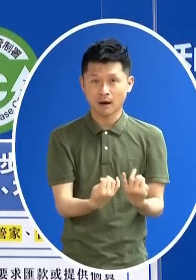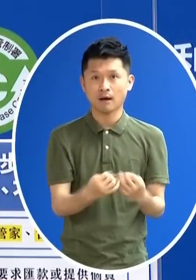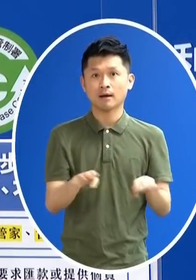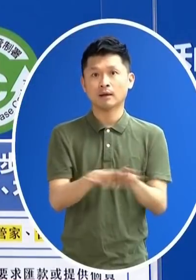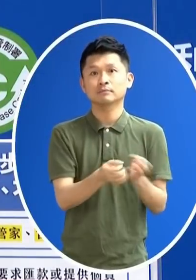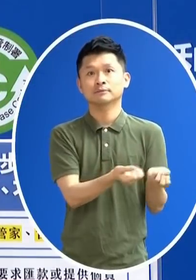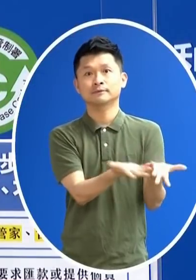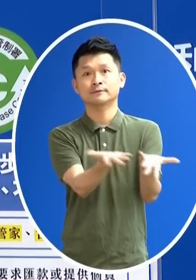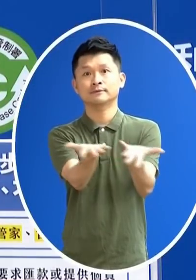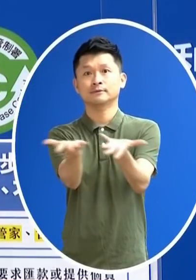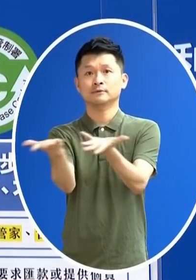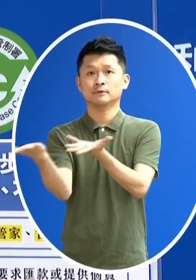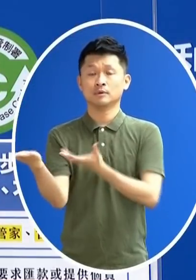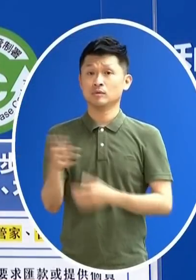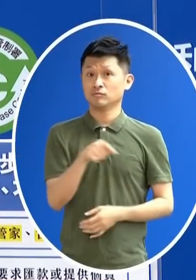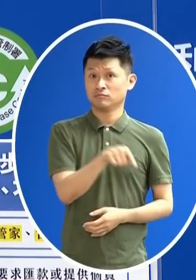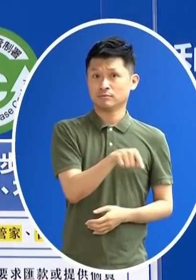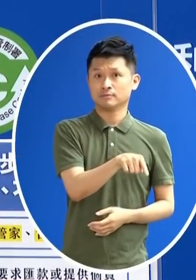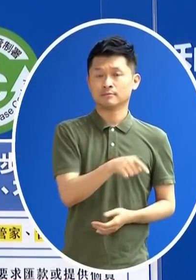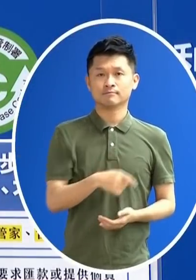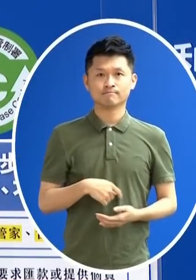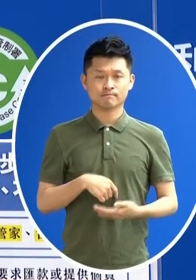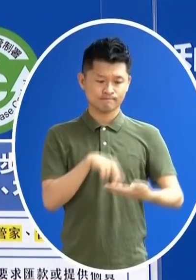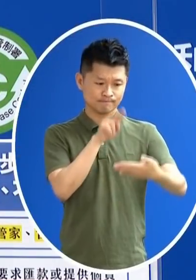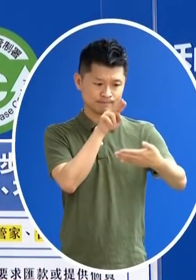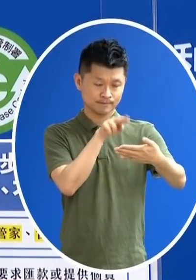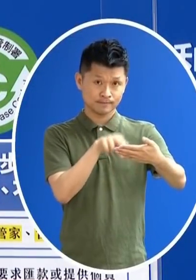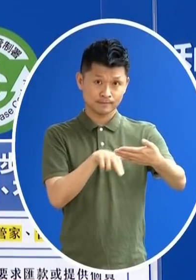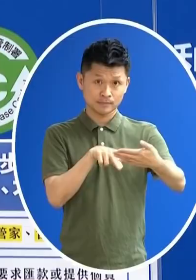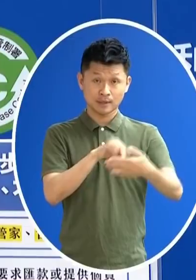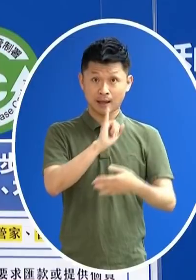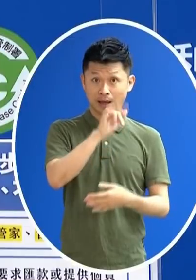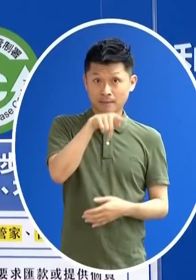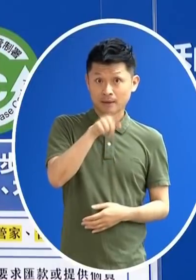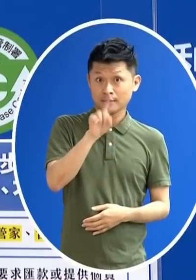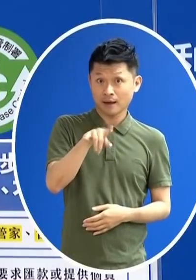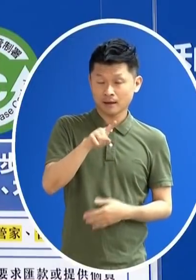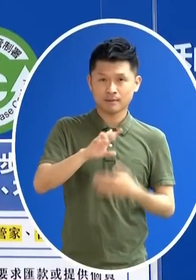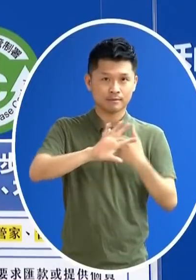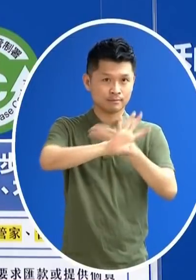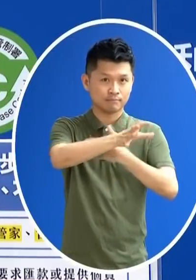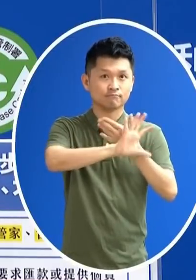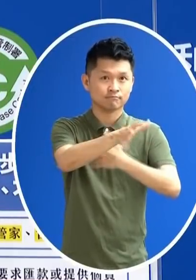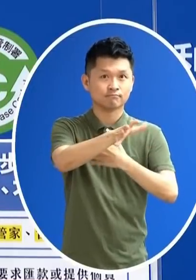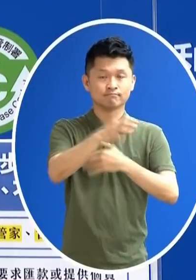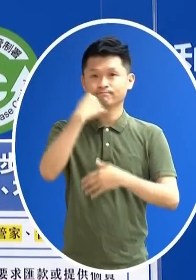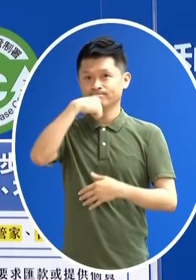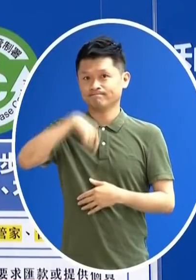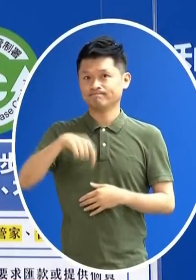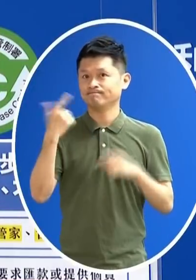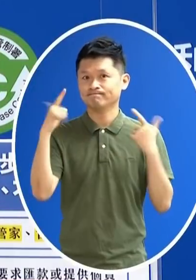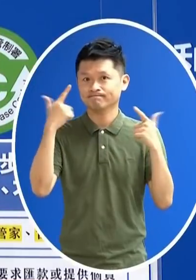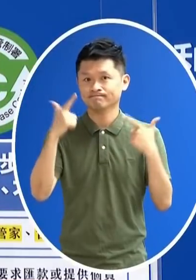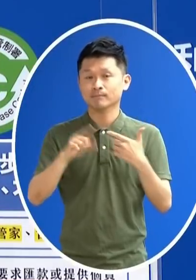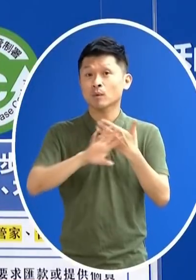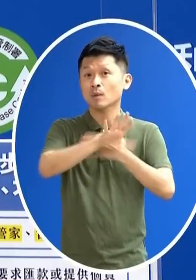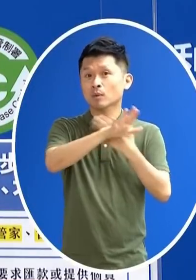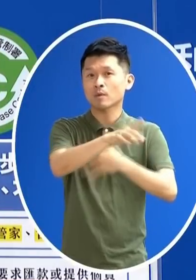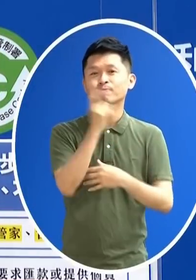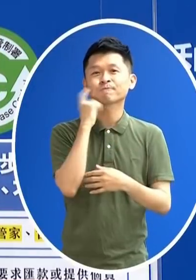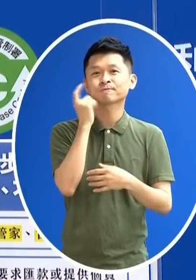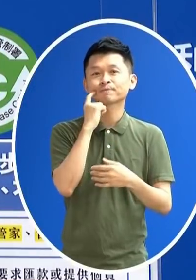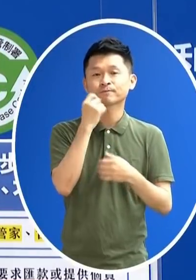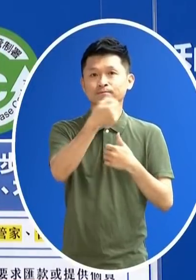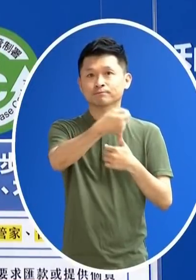流传。那这个呢，我们看了一下，这个是 IP 是来自于境外，这个是 IP 来自于境外的一个假讯